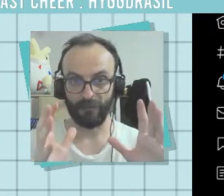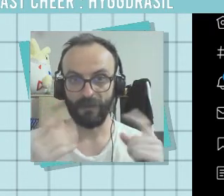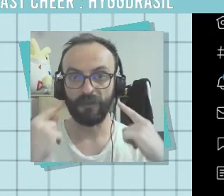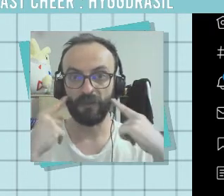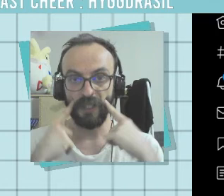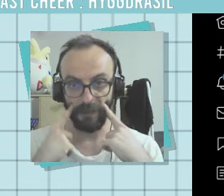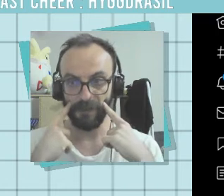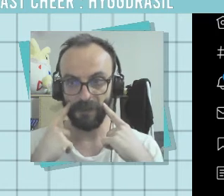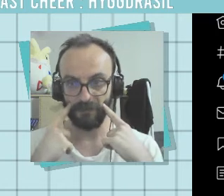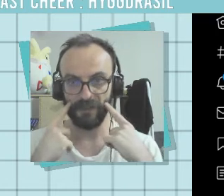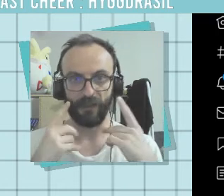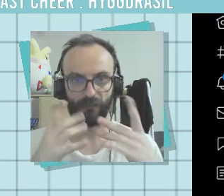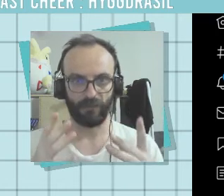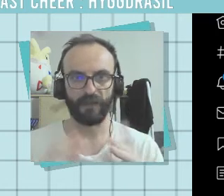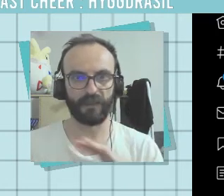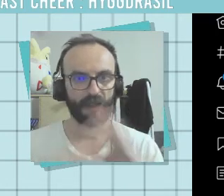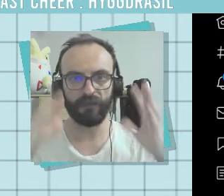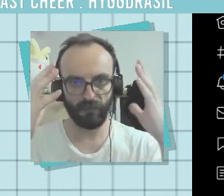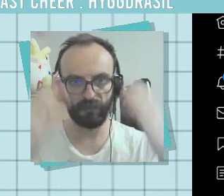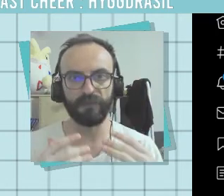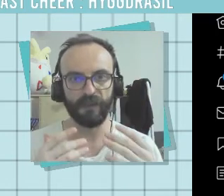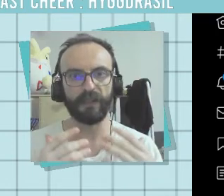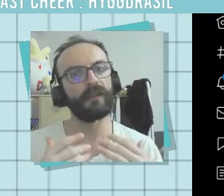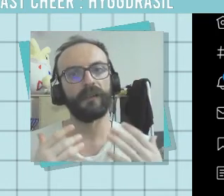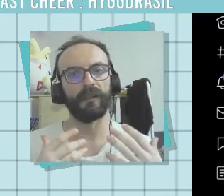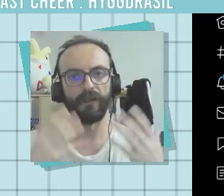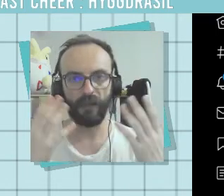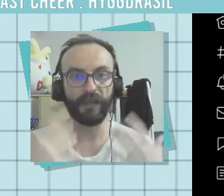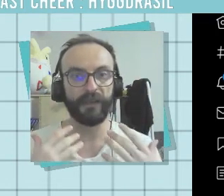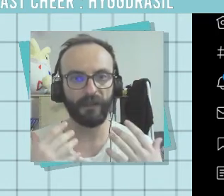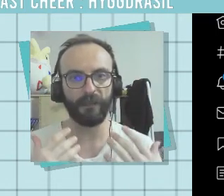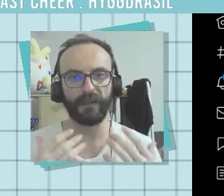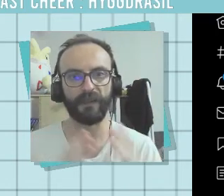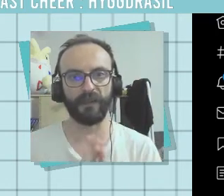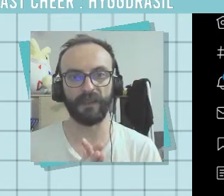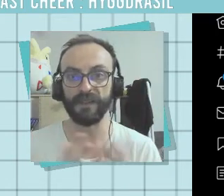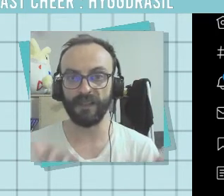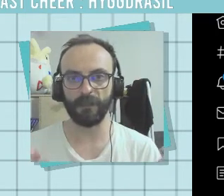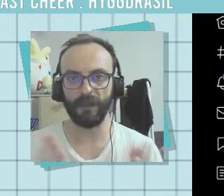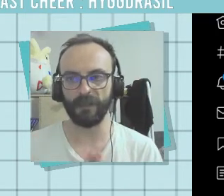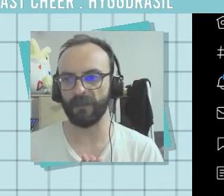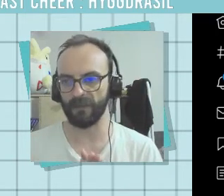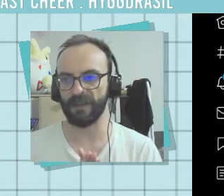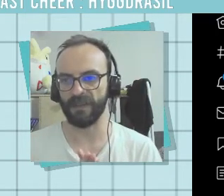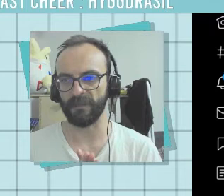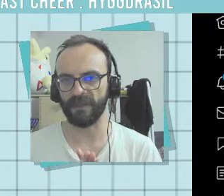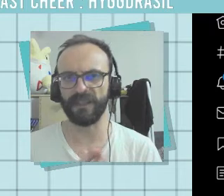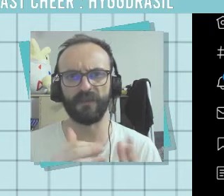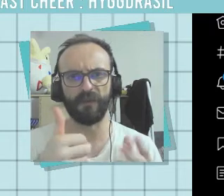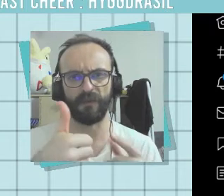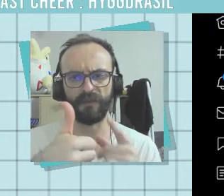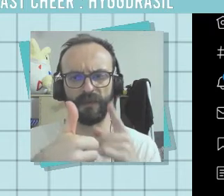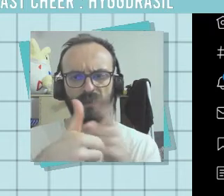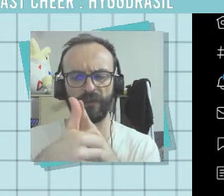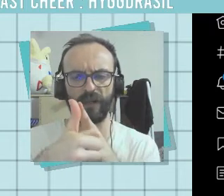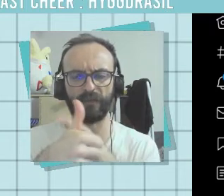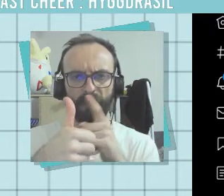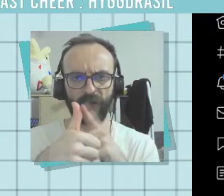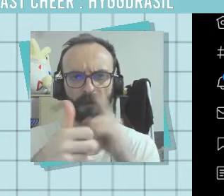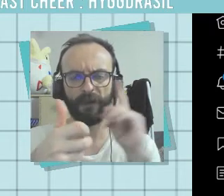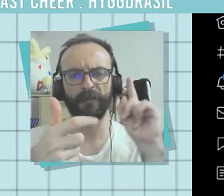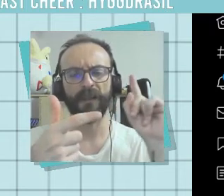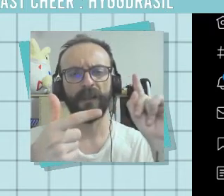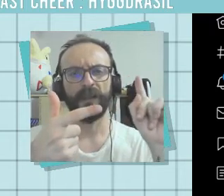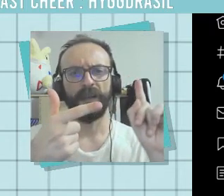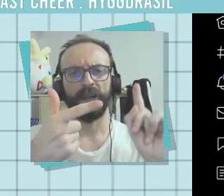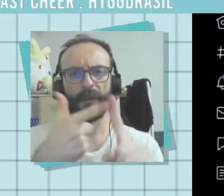gants, donc il n'y a pas l'expression faciale. Voilà. Déjà, vous bouffez un des paramètres, un des 5 paramètres de la langue des signes, qui sont, vous avez la forme de la